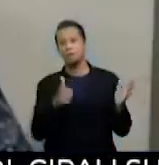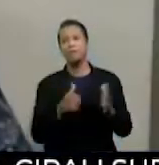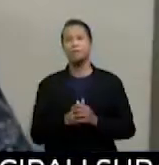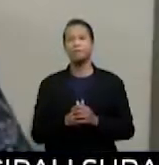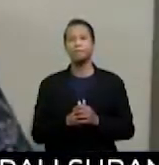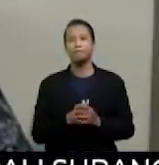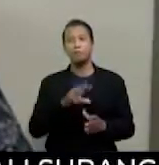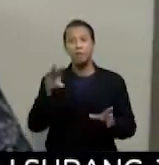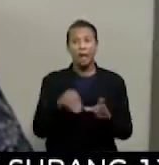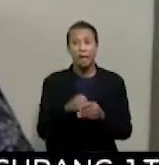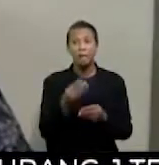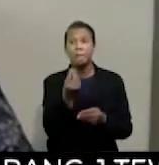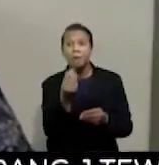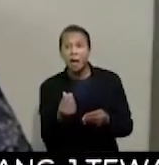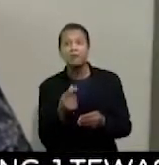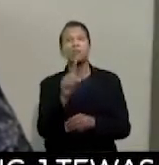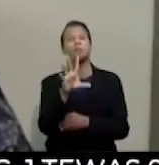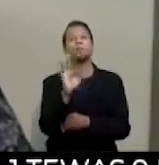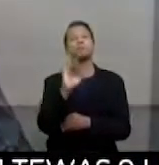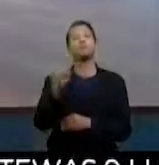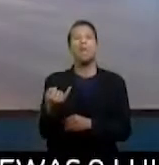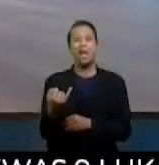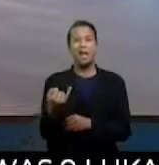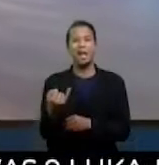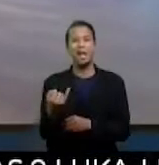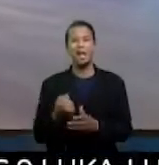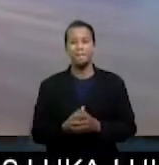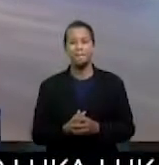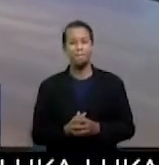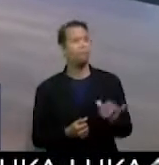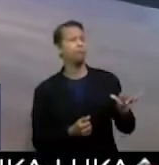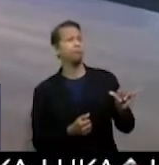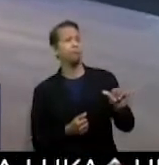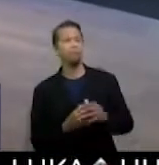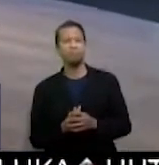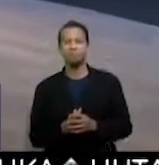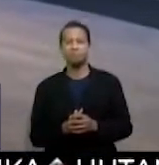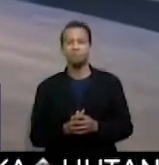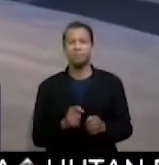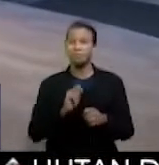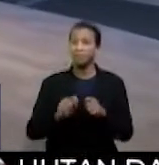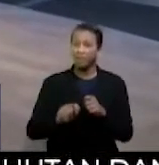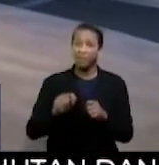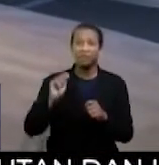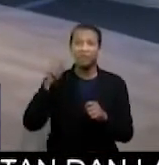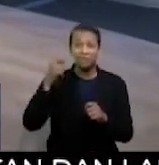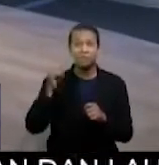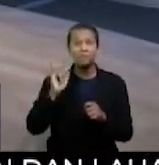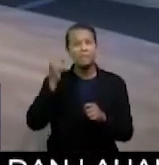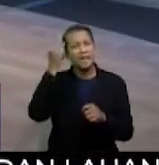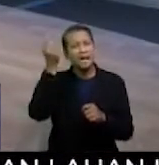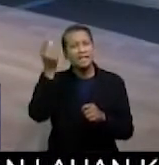skema telah dipersiapkan dan telah diluncurkan oleh kementerian. Khususnya yang terakhir tadi adalah mengenai skema dukungan produksi film Indonesia. Nah,